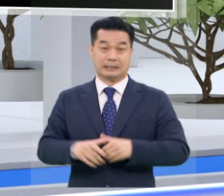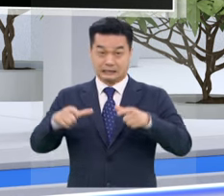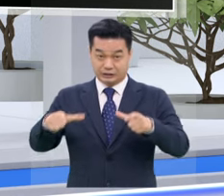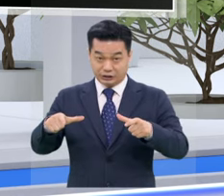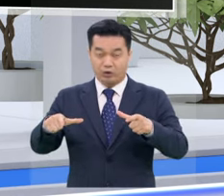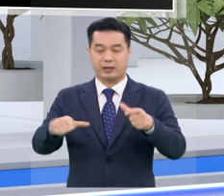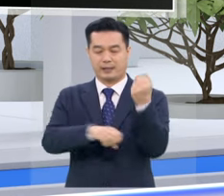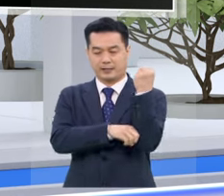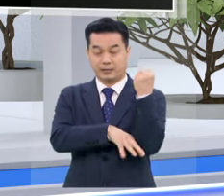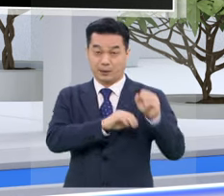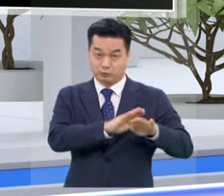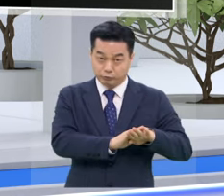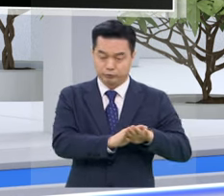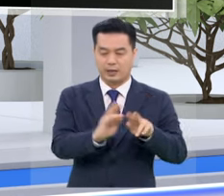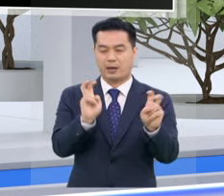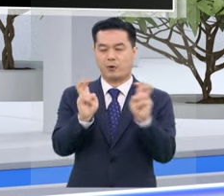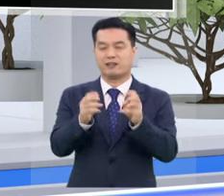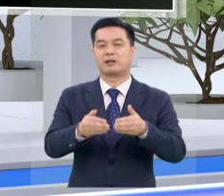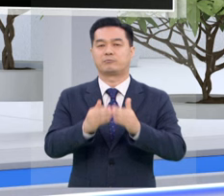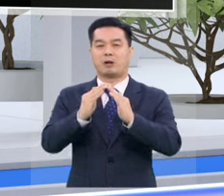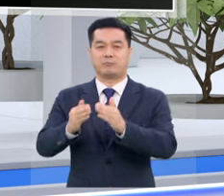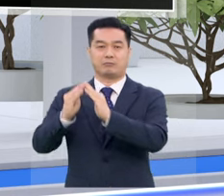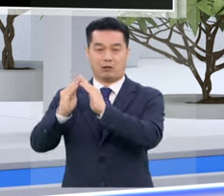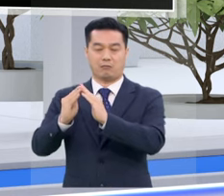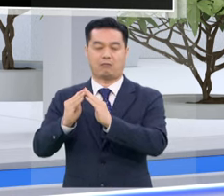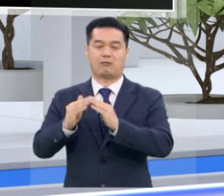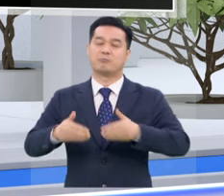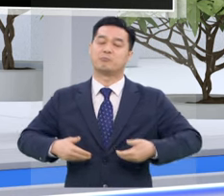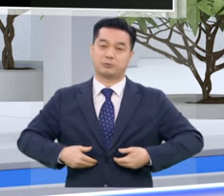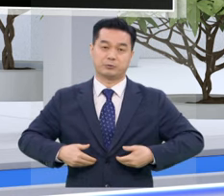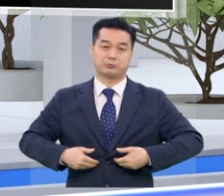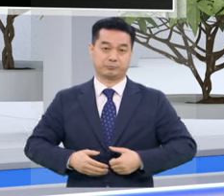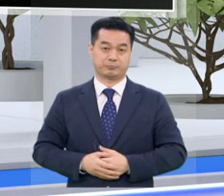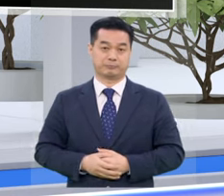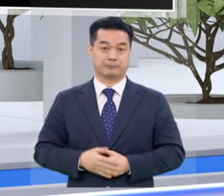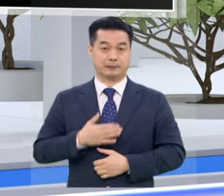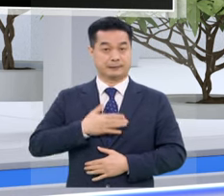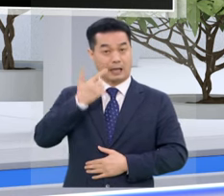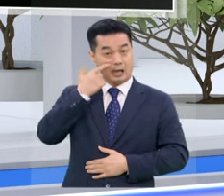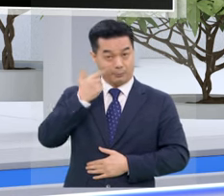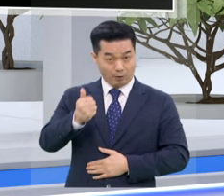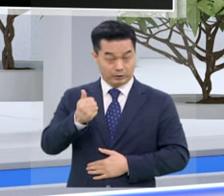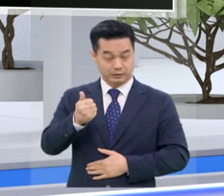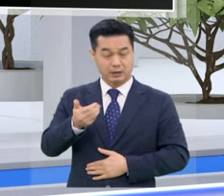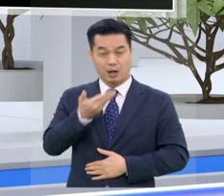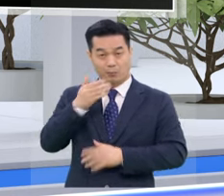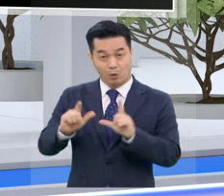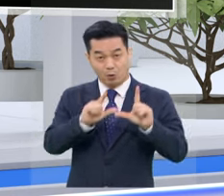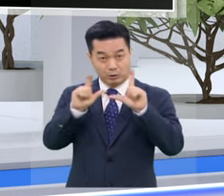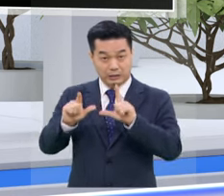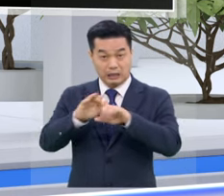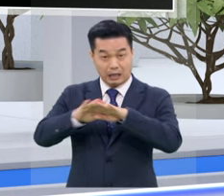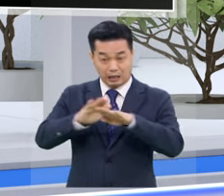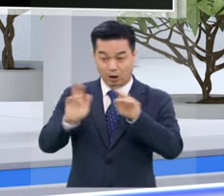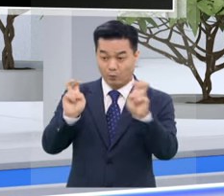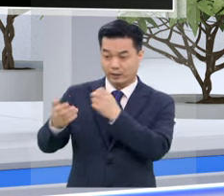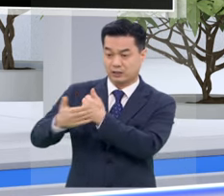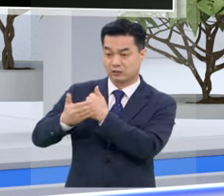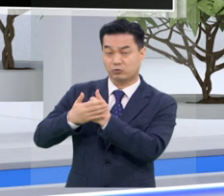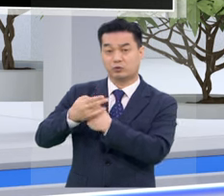뿌리를 둔 기업의 존재가 절실합니다 저희 아버지가 생계를 꾸리신 회사의 지원이